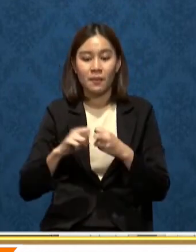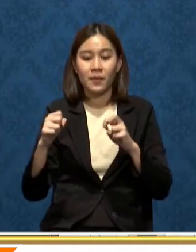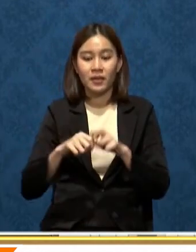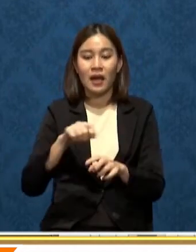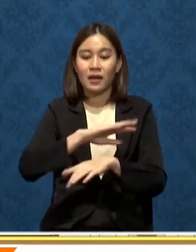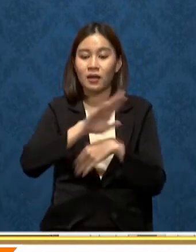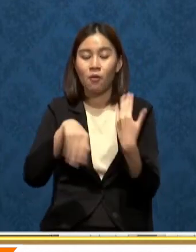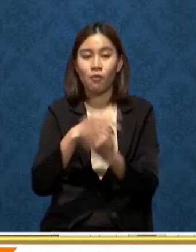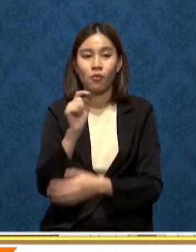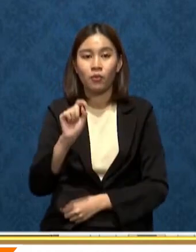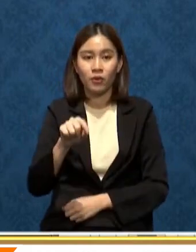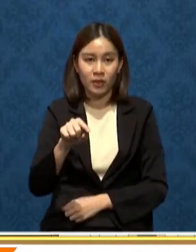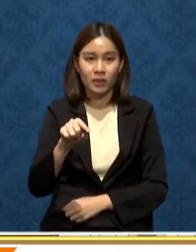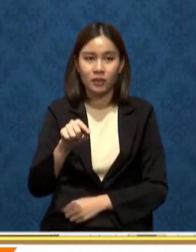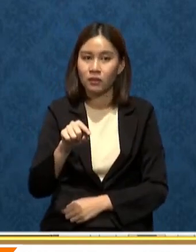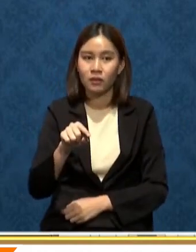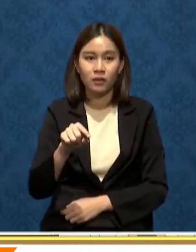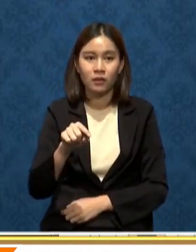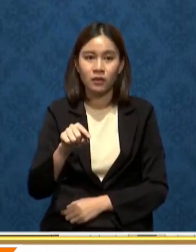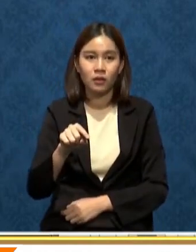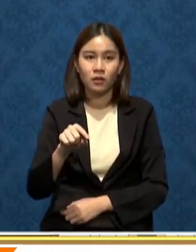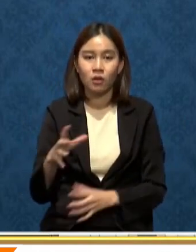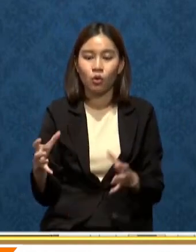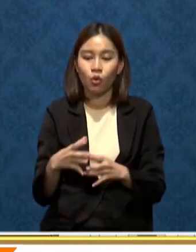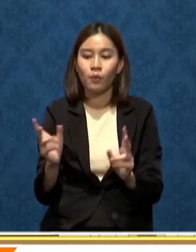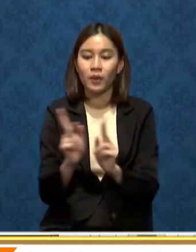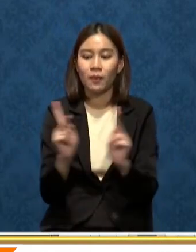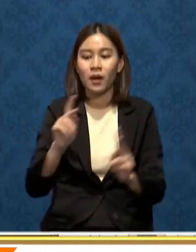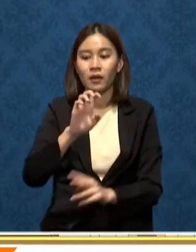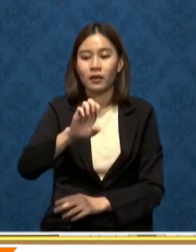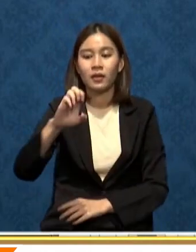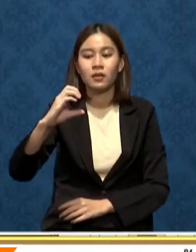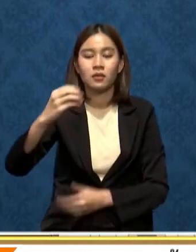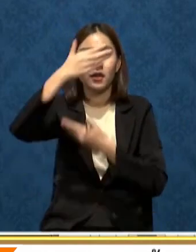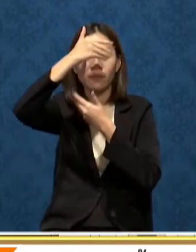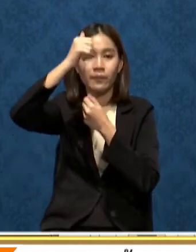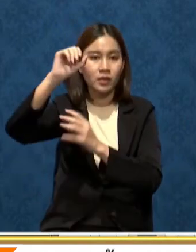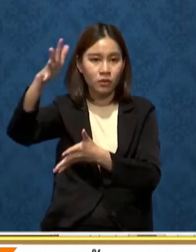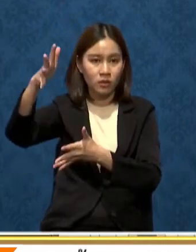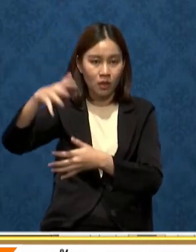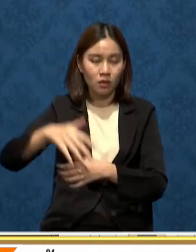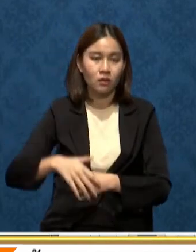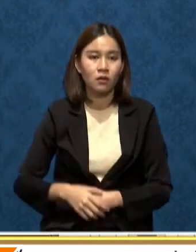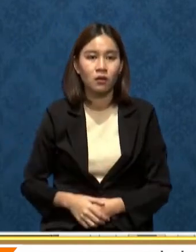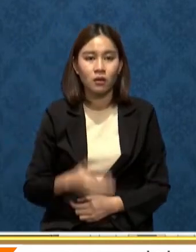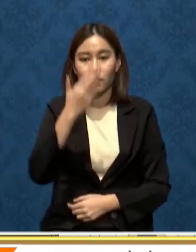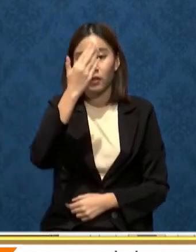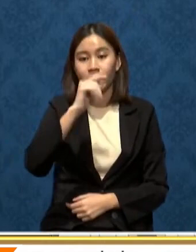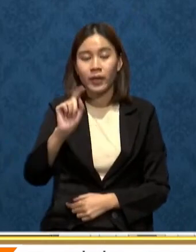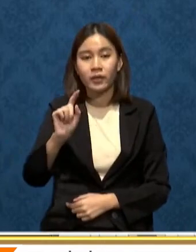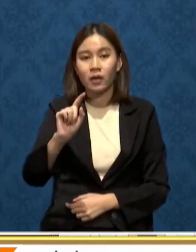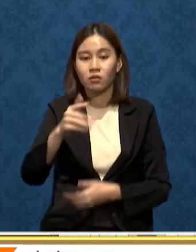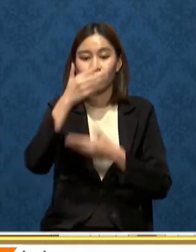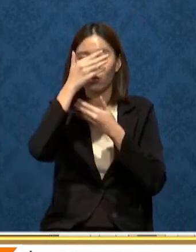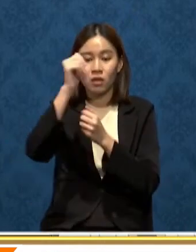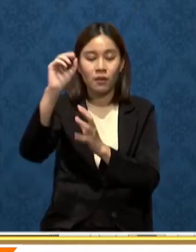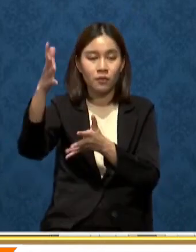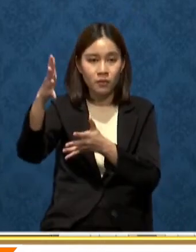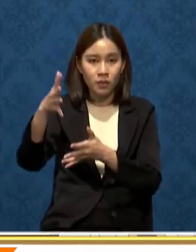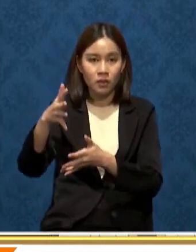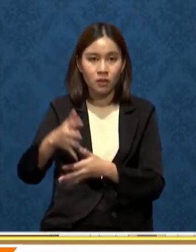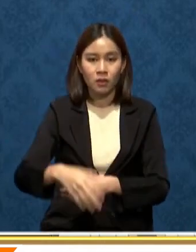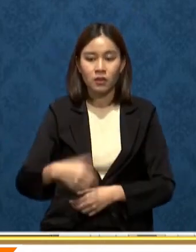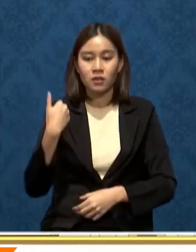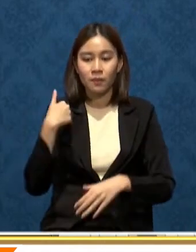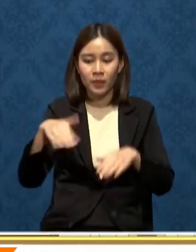เห่านี้ที่ผ่านมาไ้กัเหี่ยวแกจากคณะกรรมการ EEC ทั้งสินเพระท่านไม่เคยทจะสนใจที่